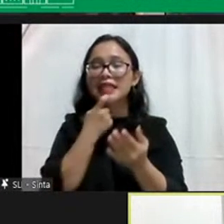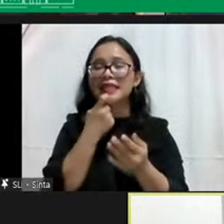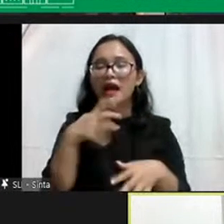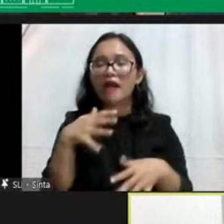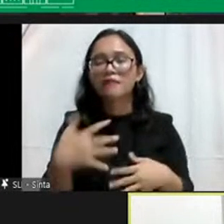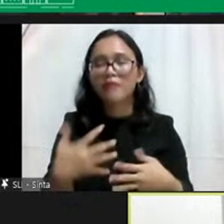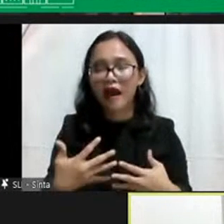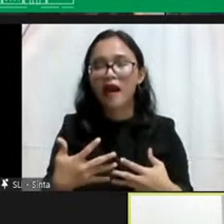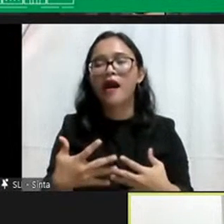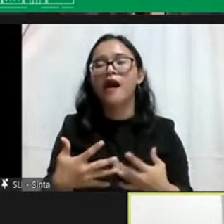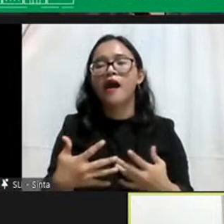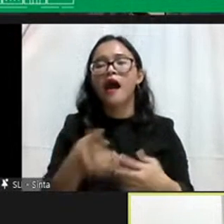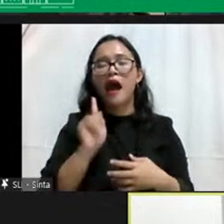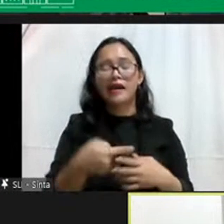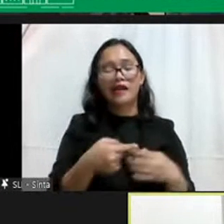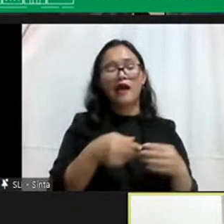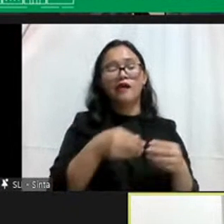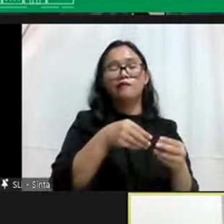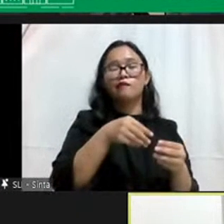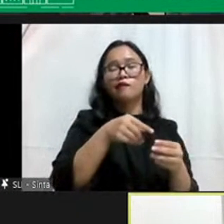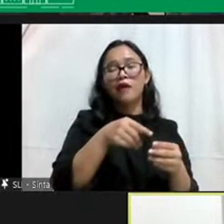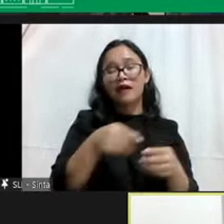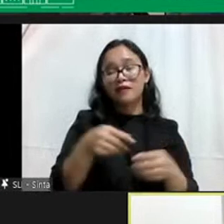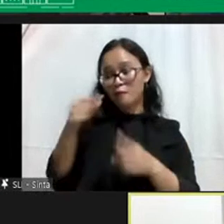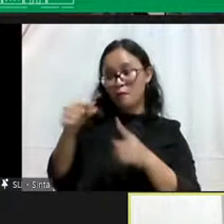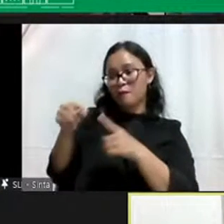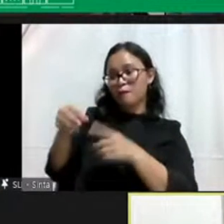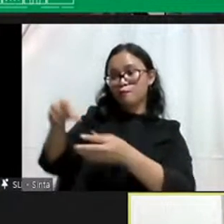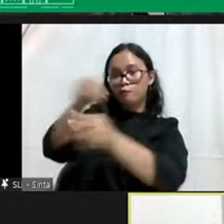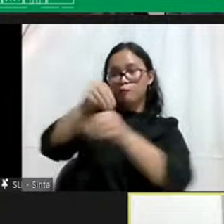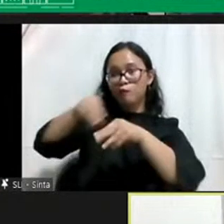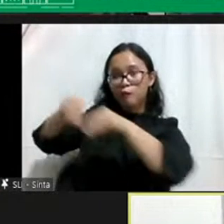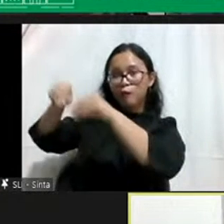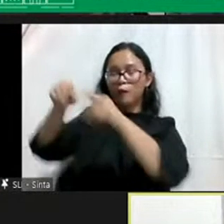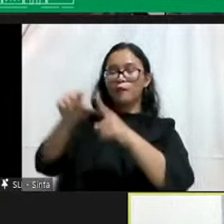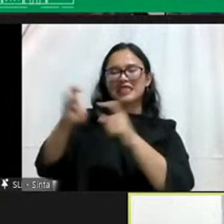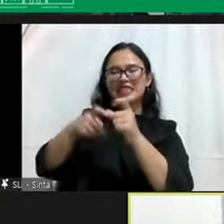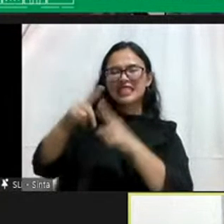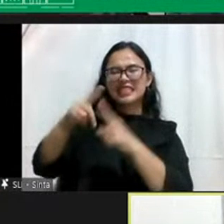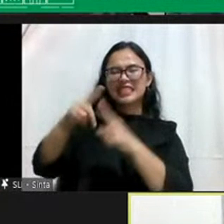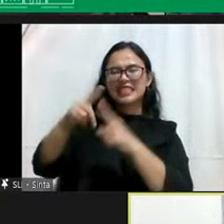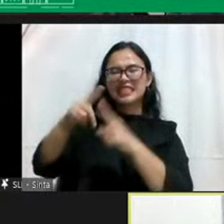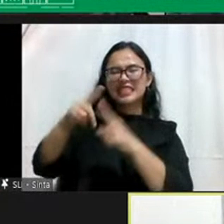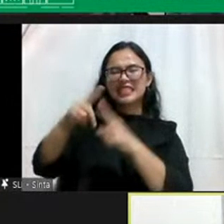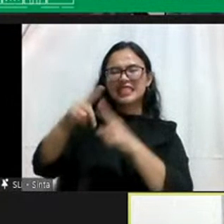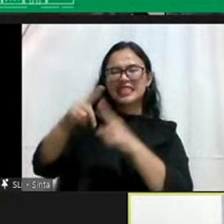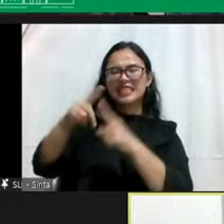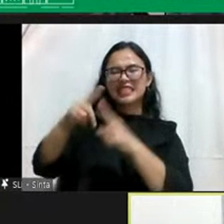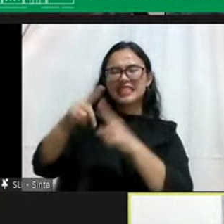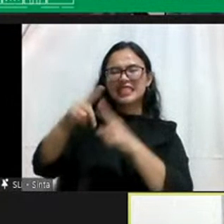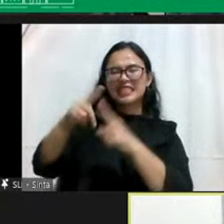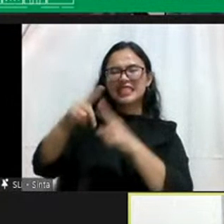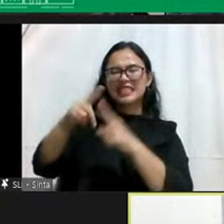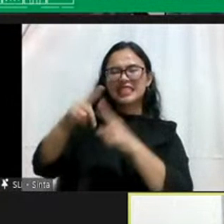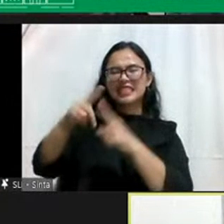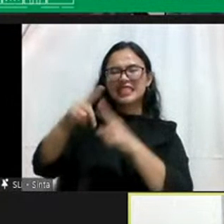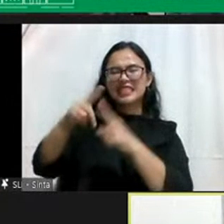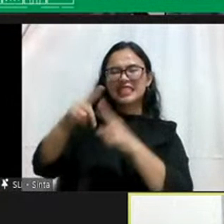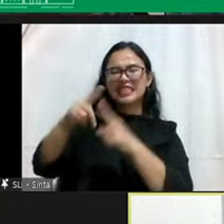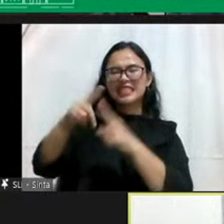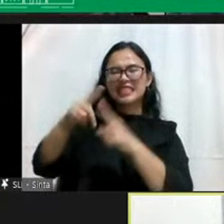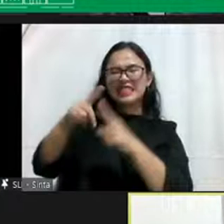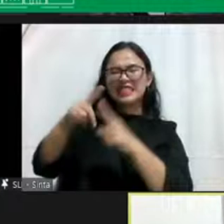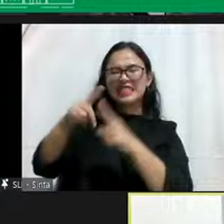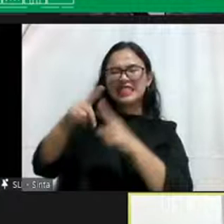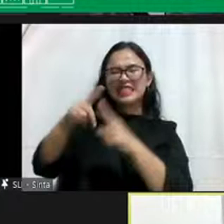apa pestisida di pertanian tetapi memang tidak ada mekanismenya ini mau dituntutkan ke siap kan gitu loh nanti